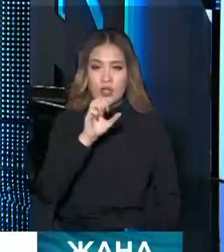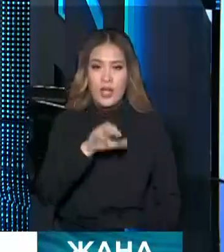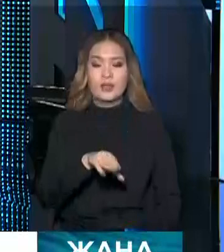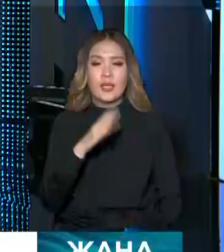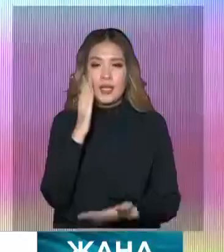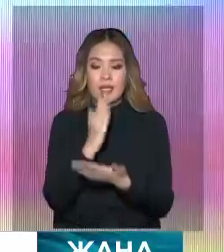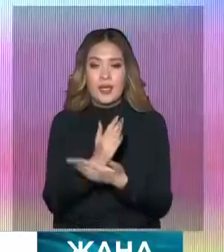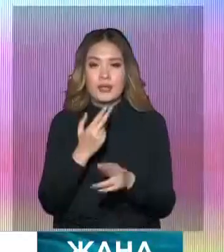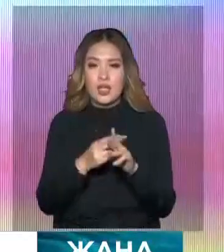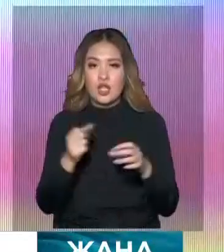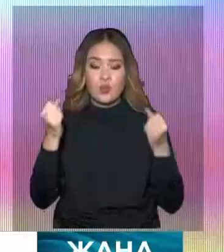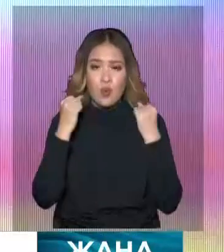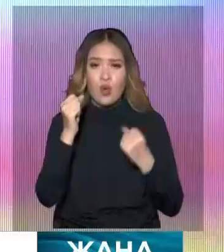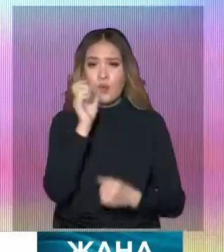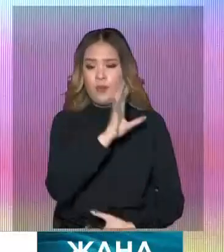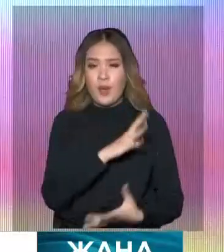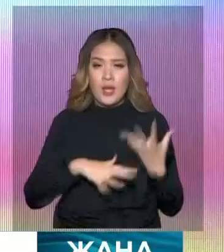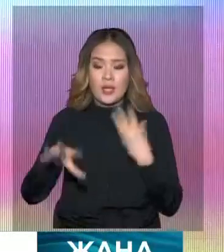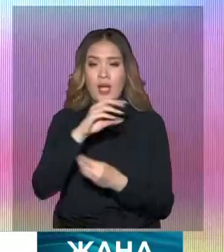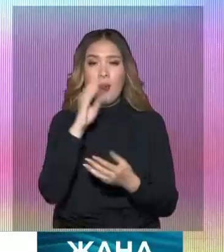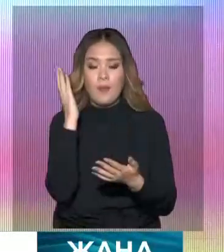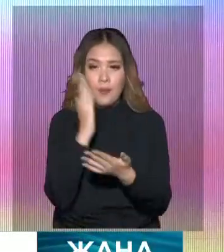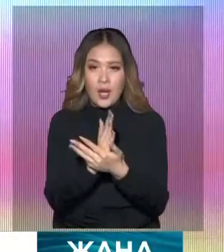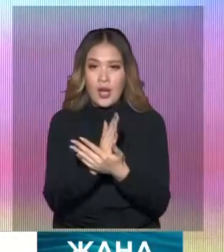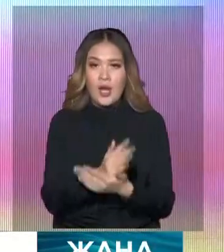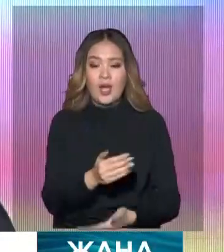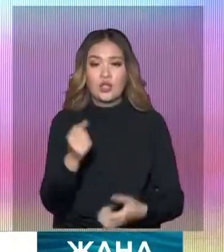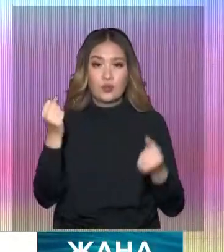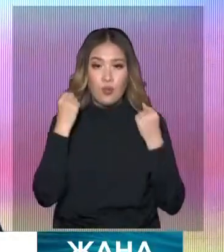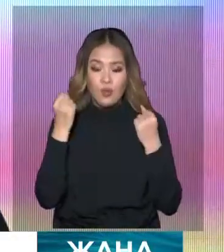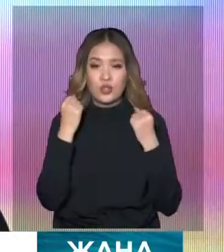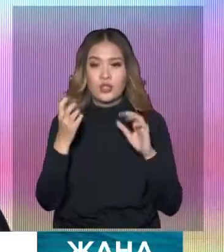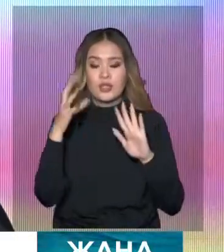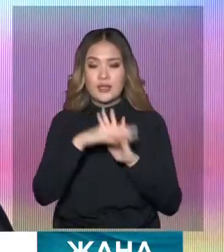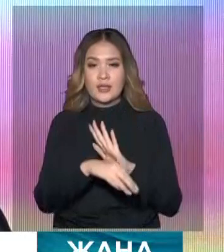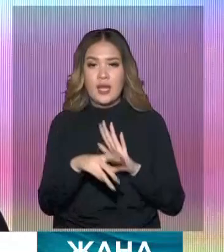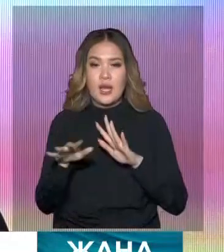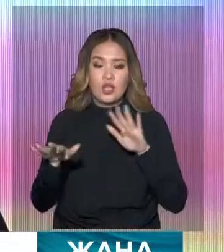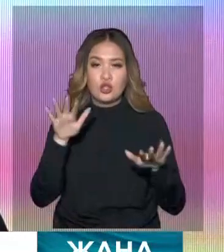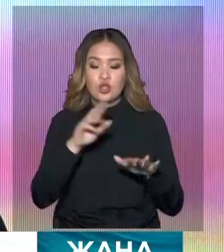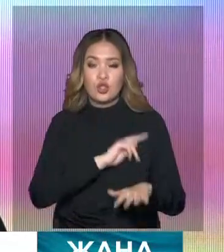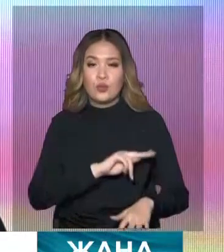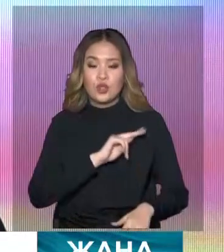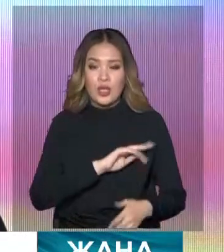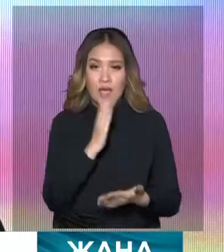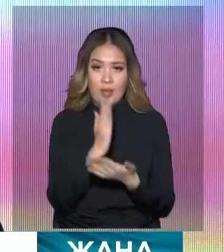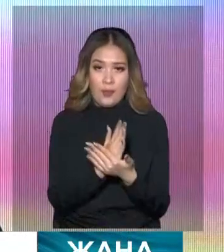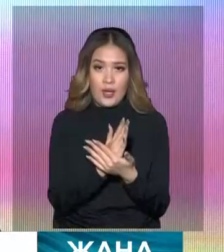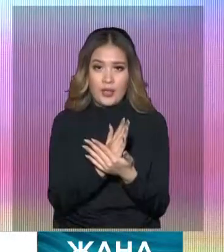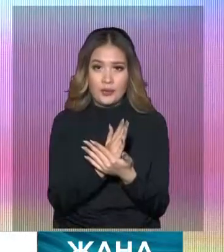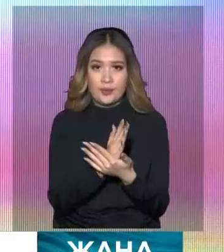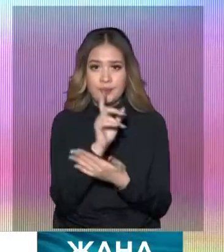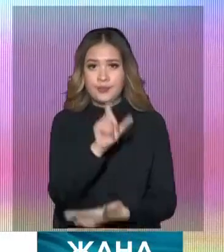толып тұр. Бәріне спортшыларымыз бар. Былай айтқан кезде ол спортшы болғанмен спорт саласындағы жұмыскерлер деп айтсақ болады ғой.